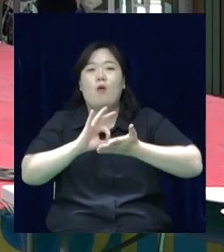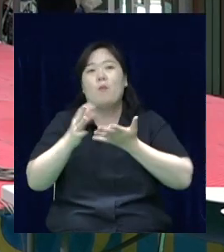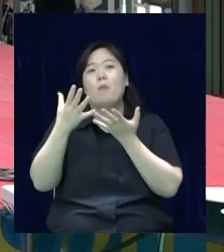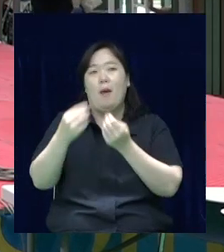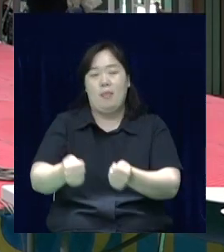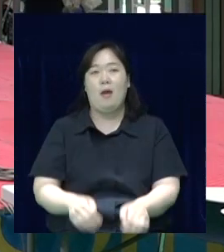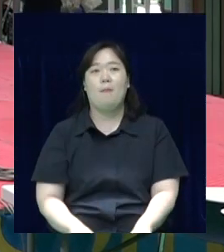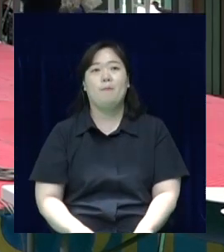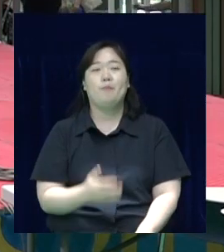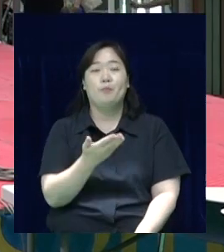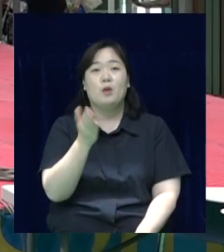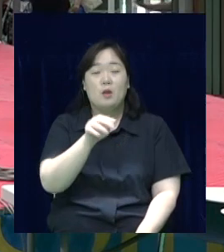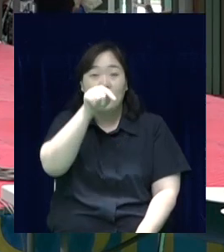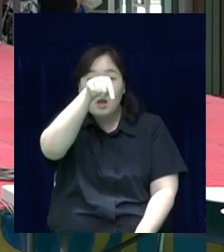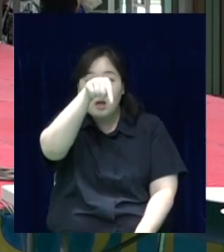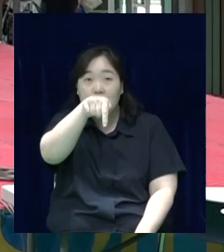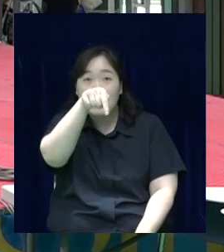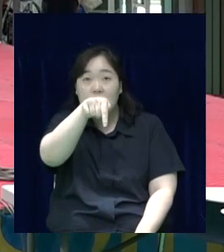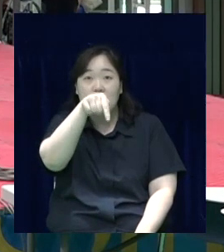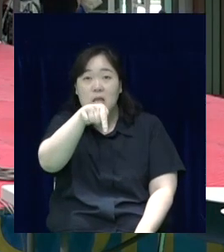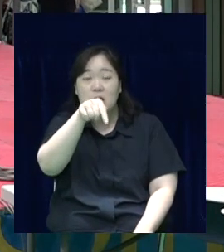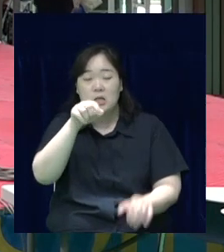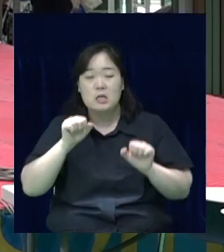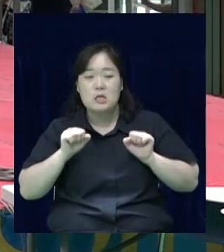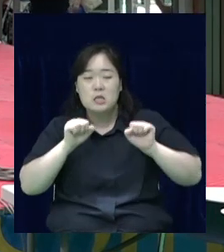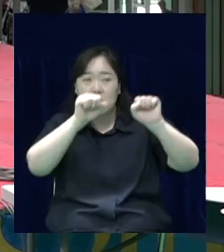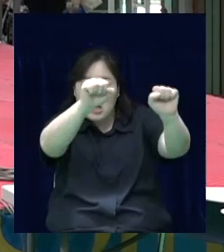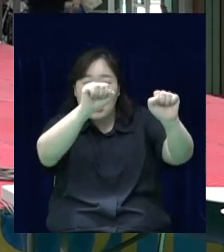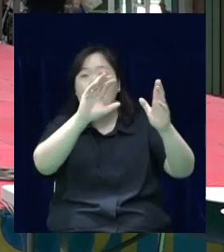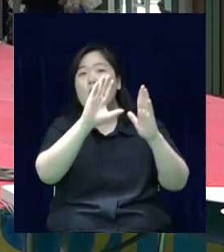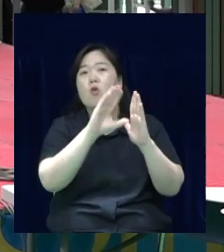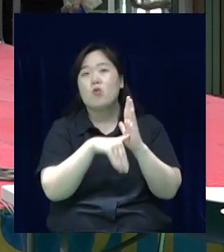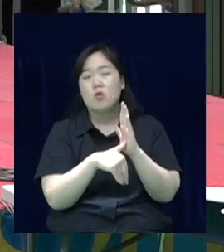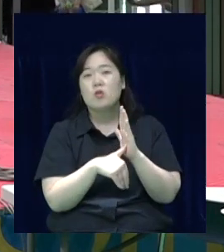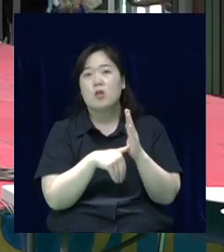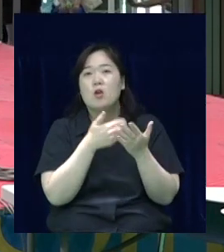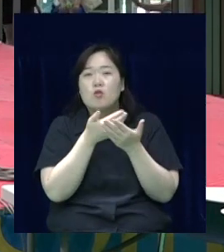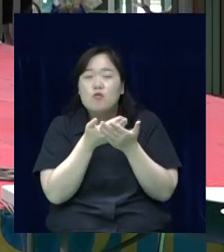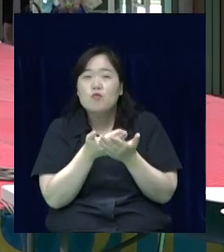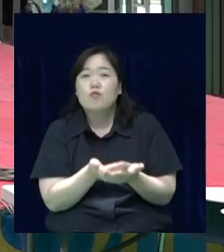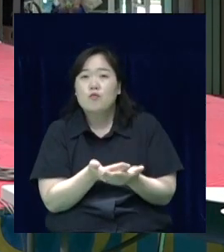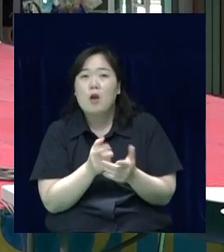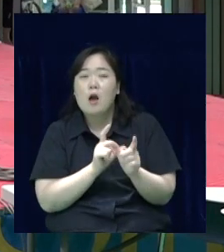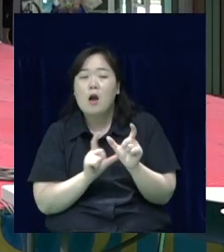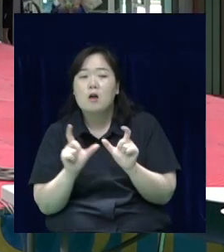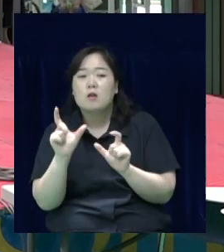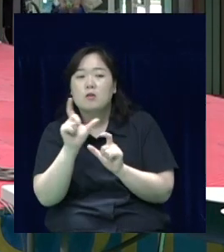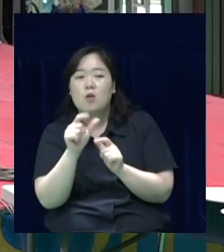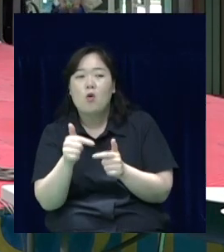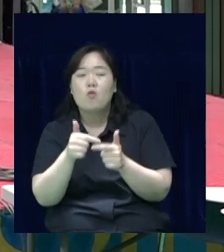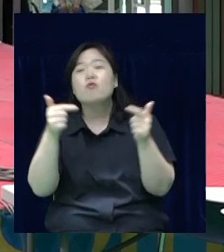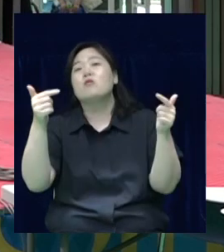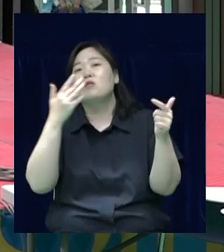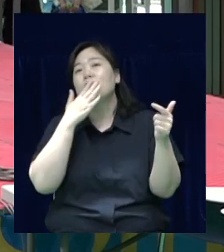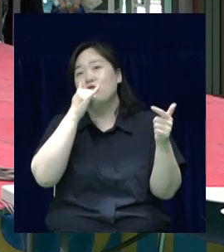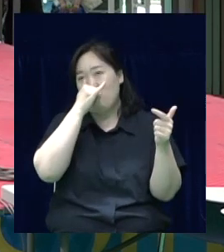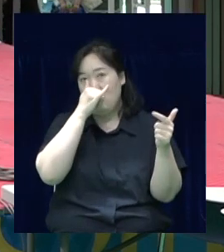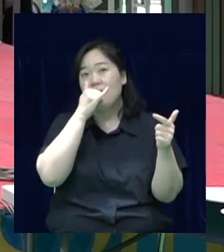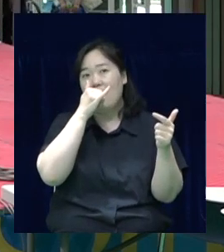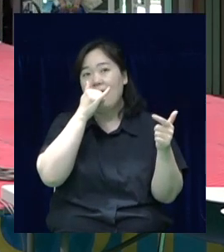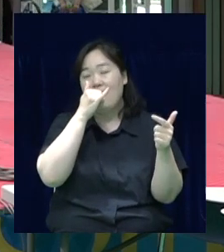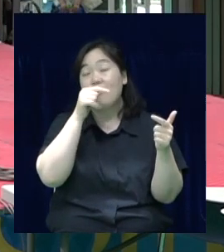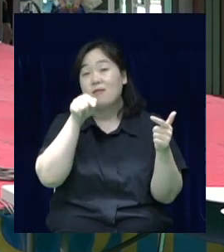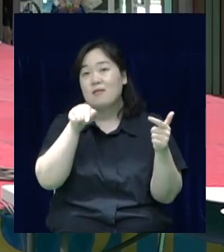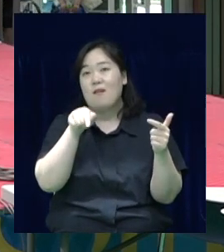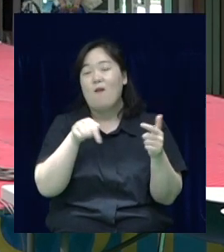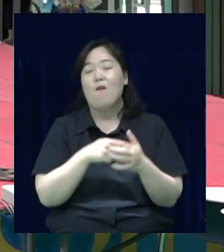그렇지만 여기에서 조금 더 이제 확실하게 수를 노릴 수 있는 게 중량을 조금 더 앞서 파워리프팅 대비 더 높일 수 있다라는